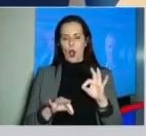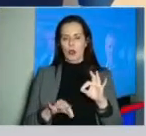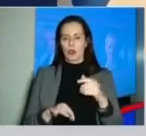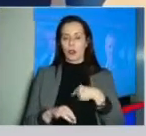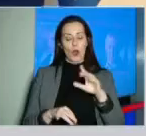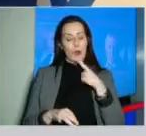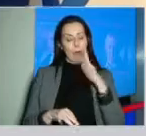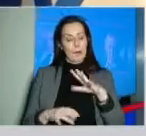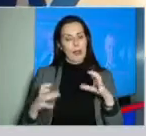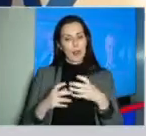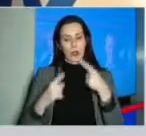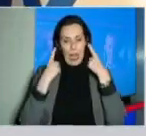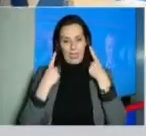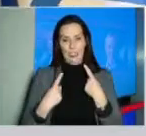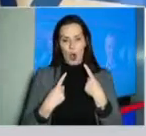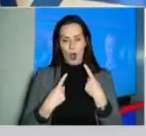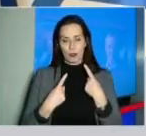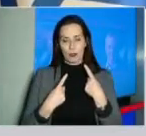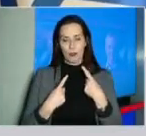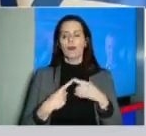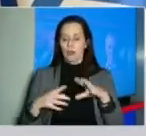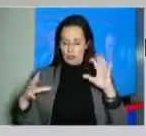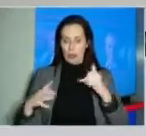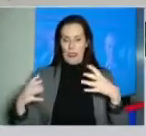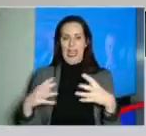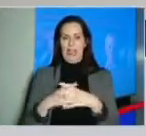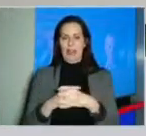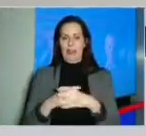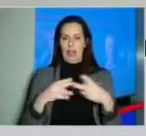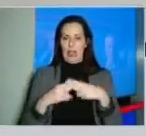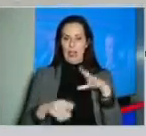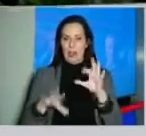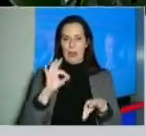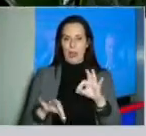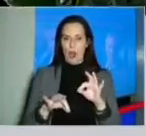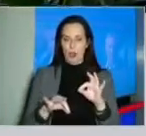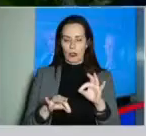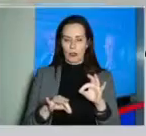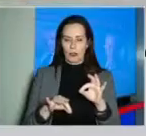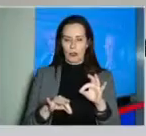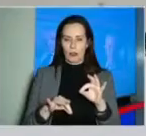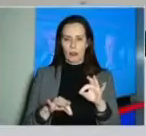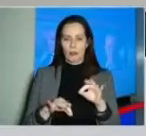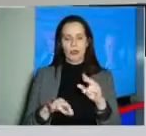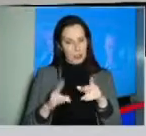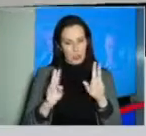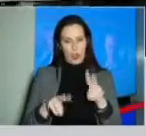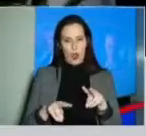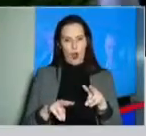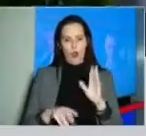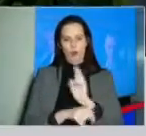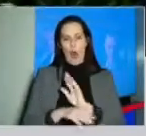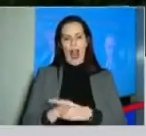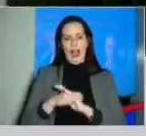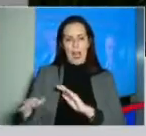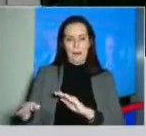אני קורא גם למפלגות החרדיות למצוא את הדרך כדי להתאחד לקראת הבחירות הקרובות. זה יכול להבטיח את קולות הימין,